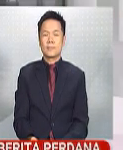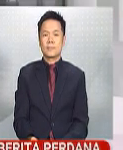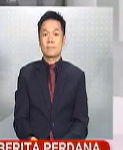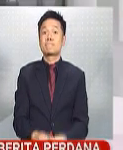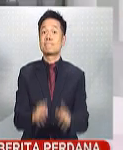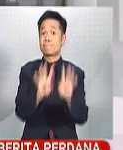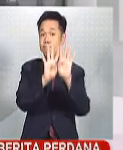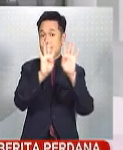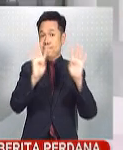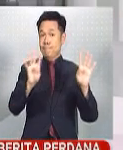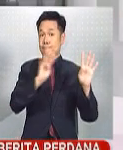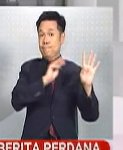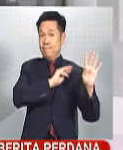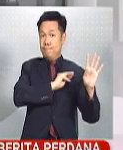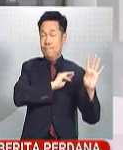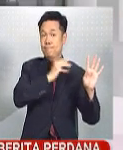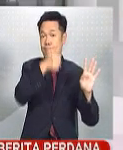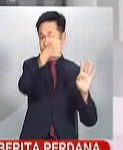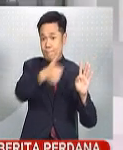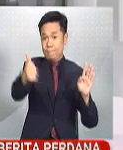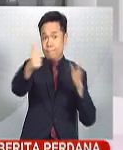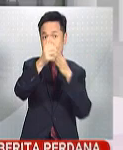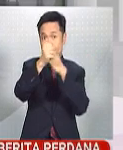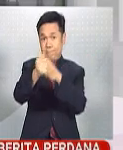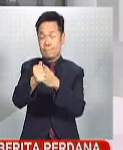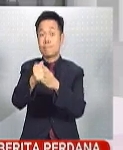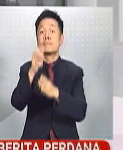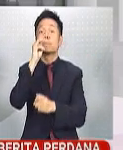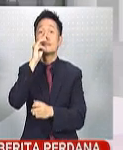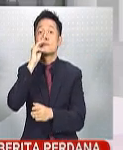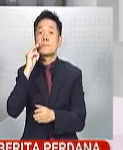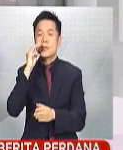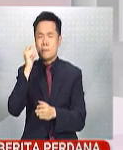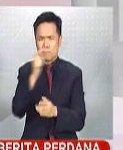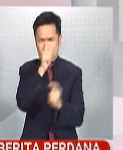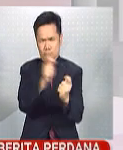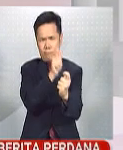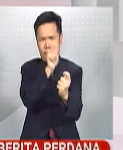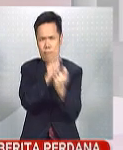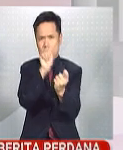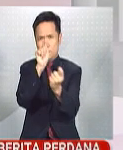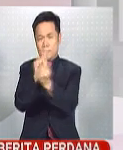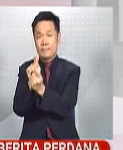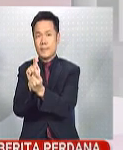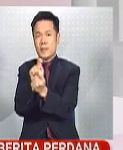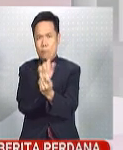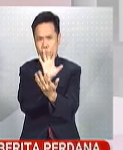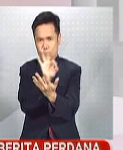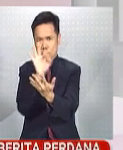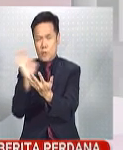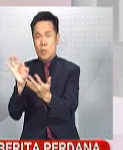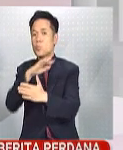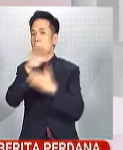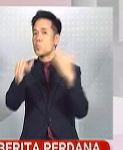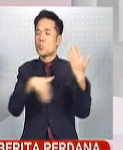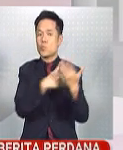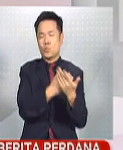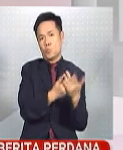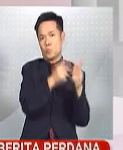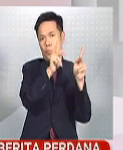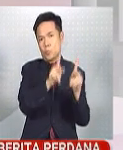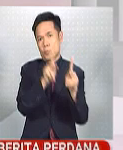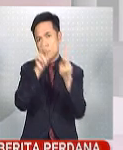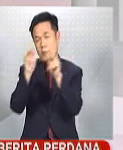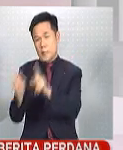Barisan Kabinet Pimpinan Perdana Menteri Tan Sri Muhyiddin Yassin dilihat sebagai pilihan tepat dan mantap serta mewakili semua kaum. Ia